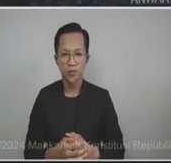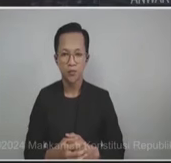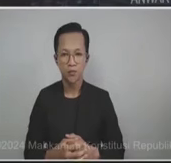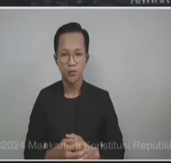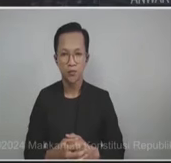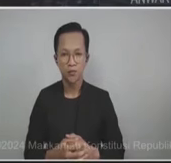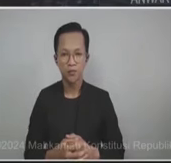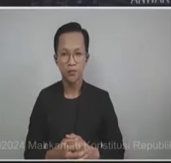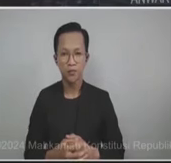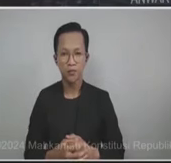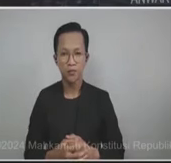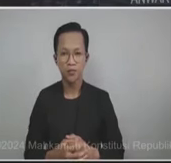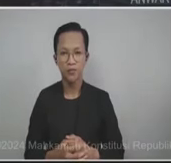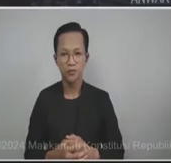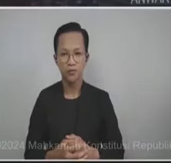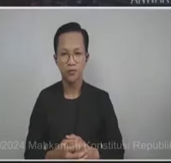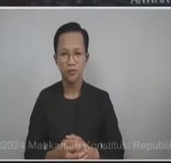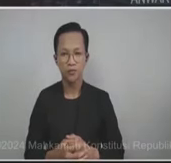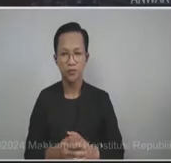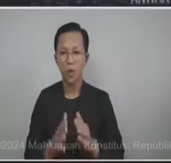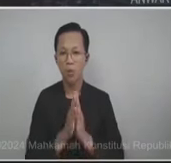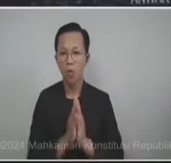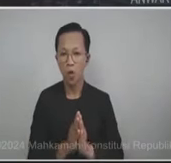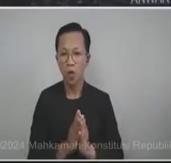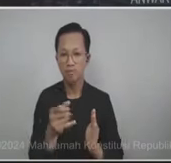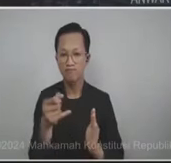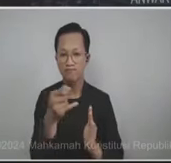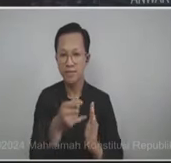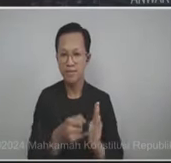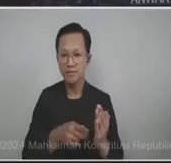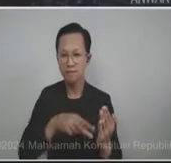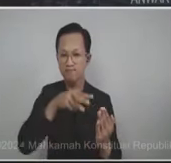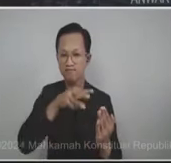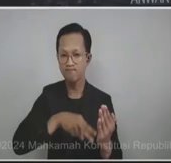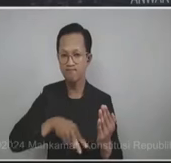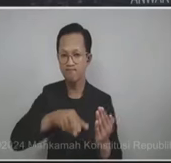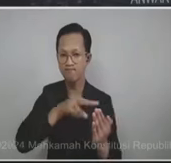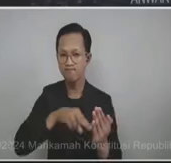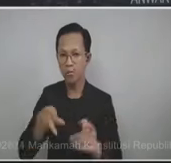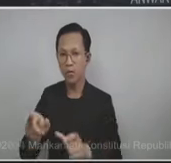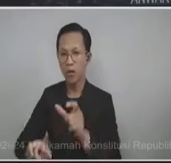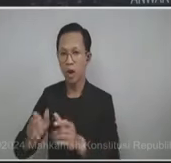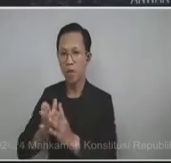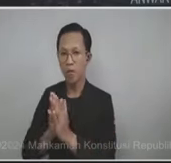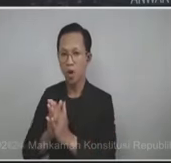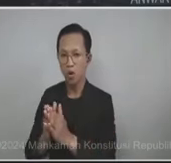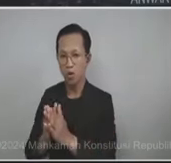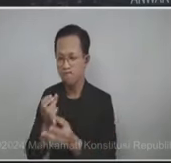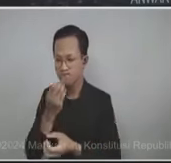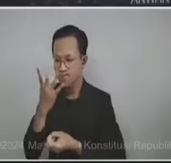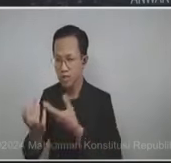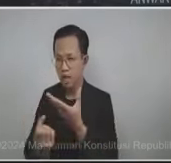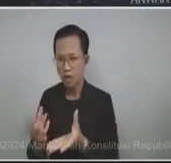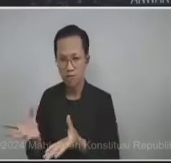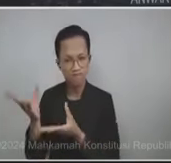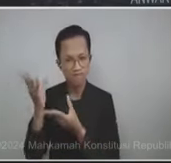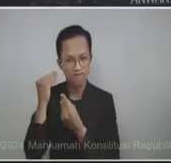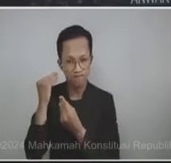pemohon membaca permohonan para pemohon mendengar keterangan para pemohon memeriksa